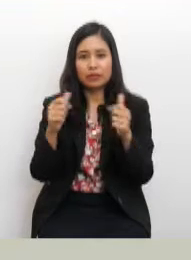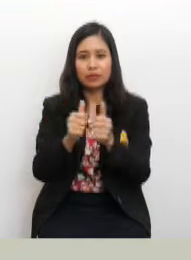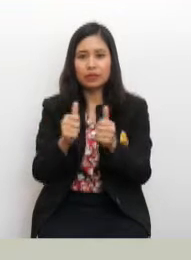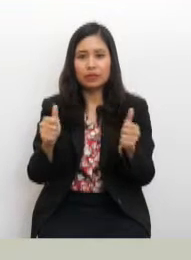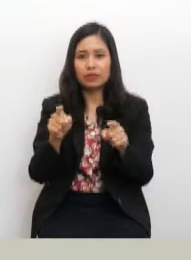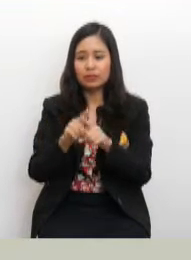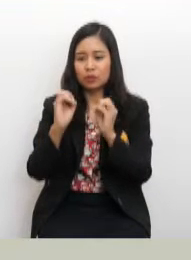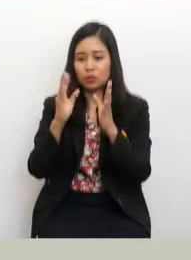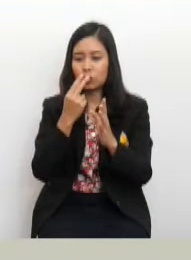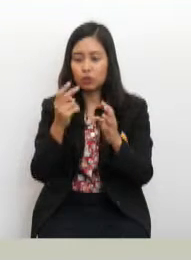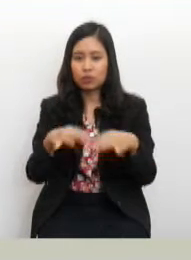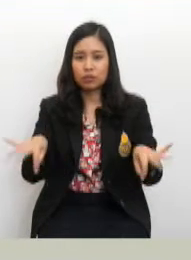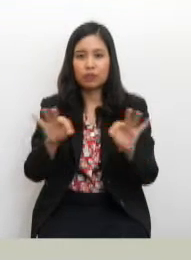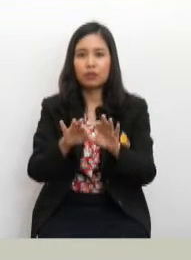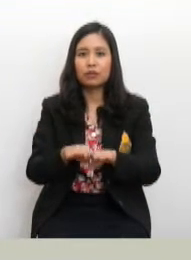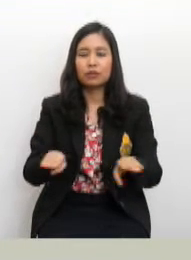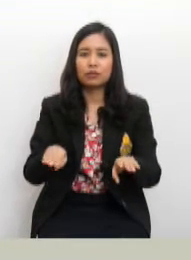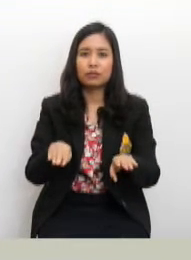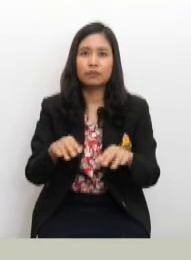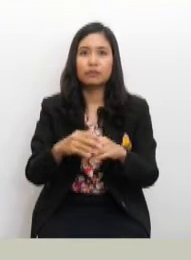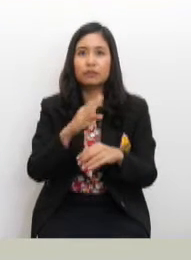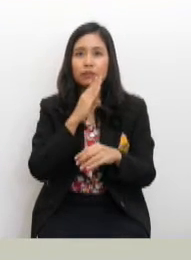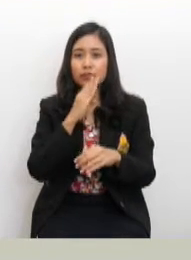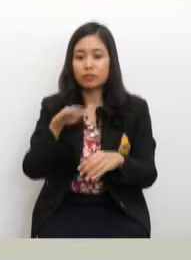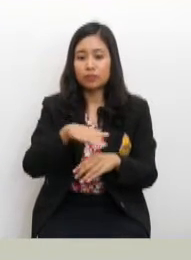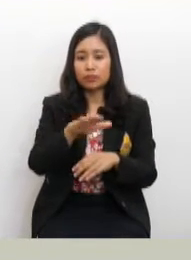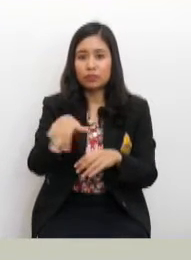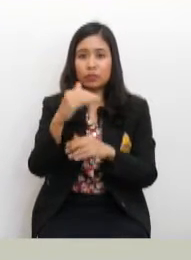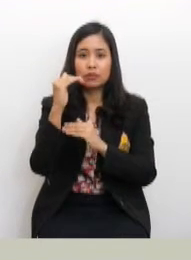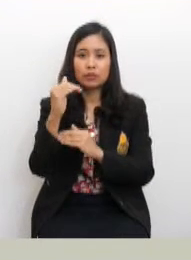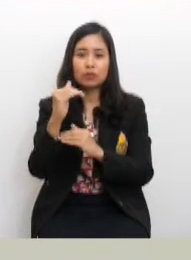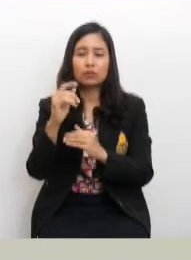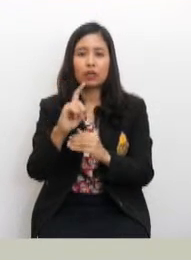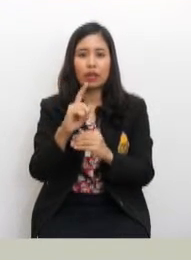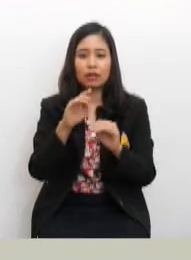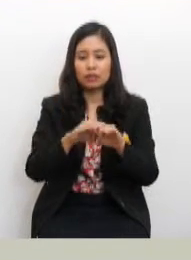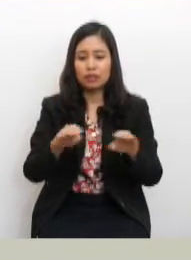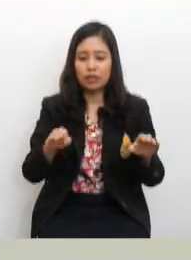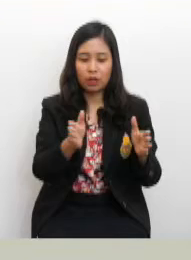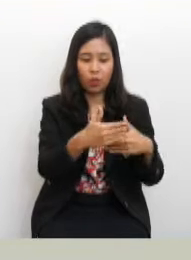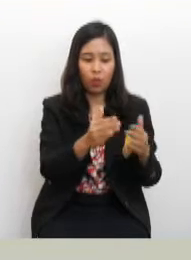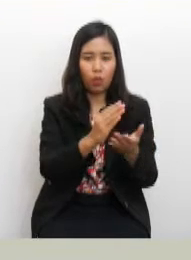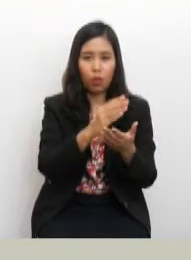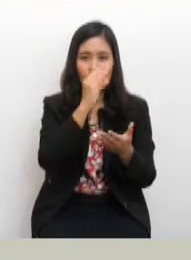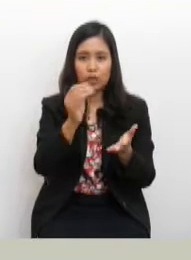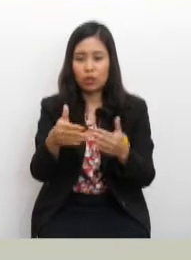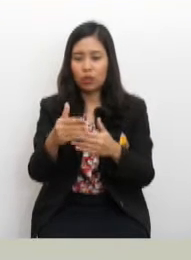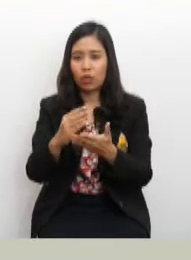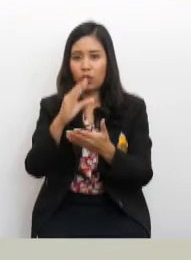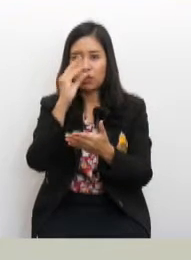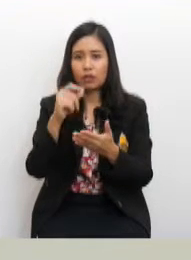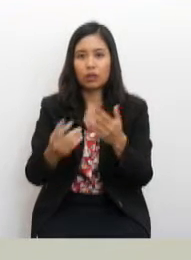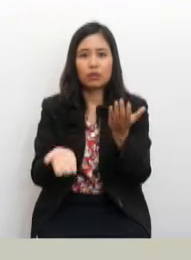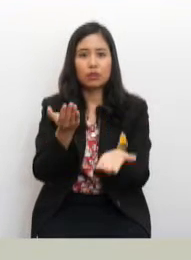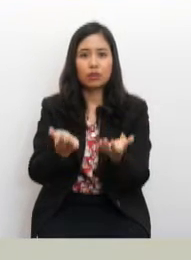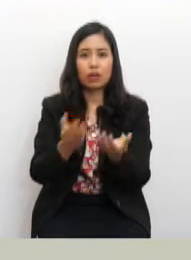สามารถกำหนดว่านักเรียนในแต่ละห้องแต่ละชั้นณโรง